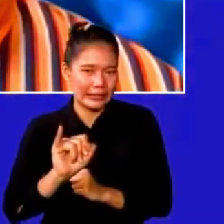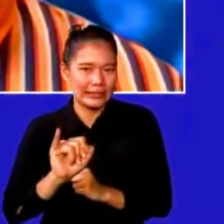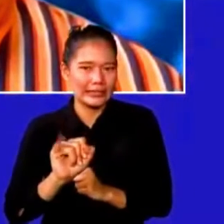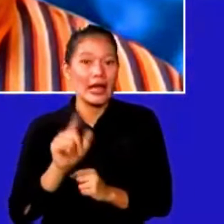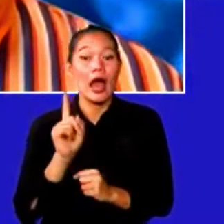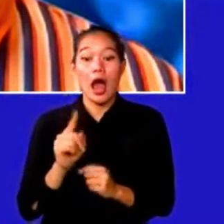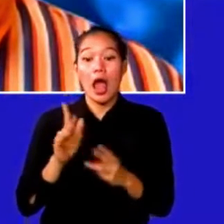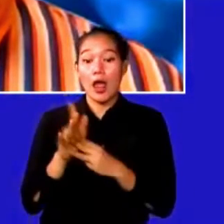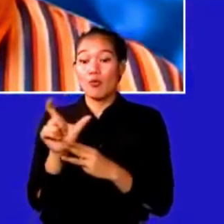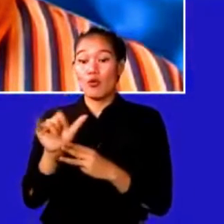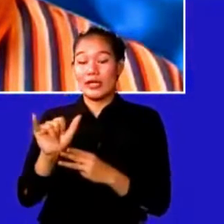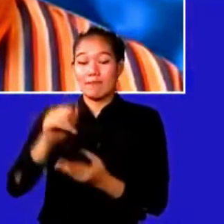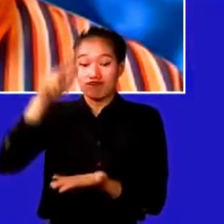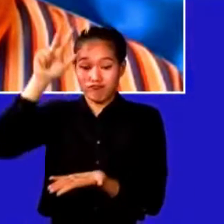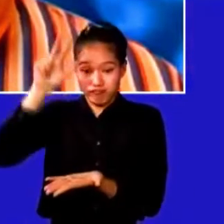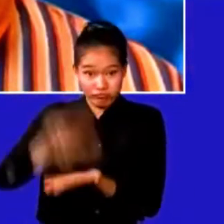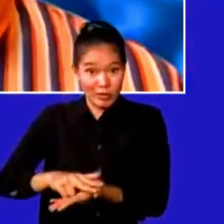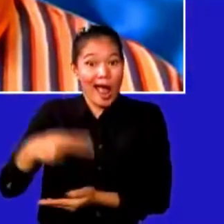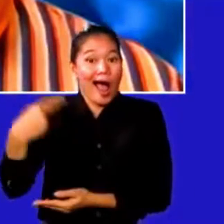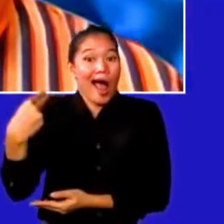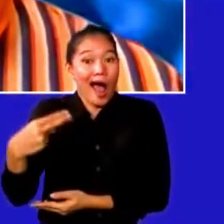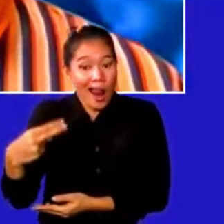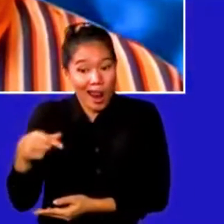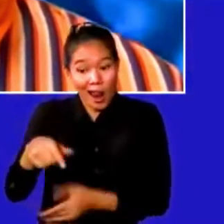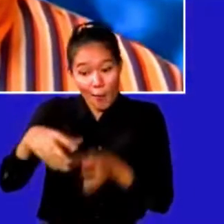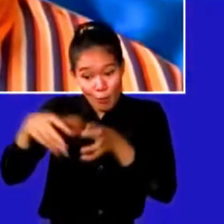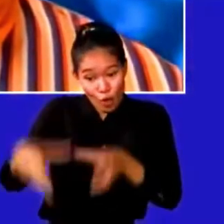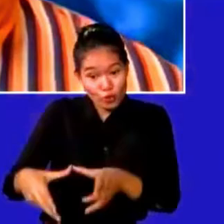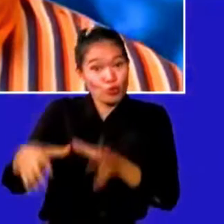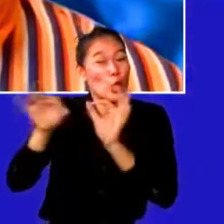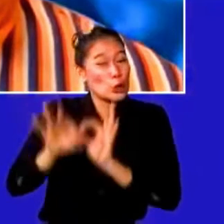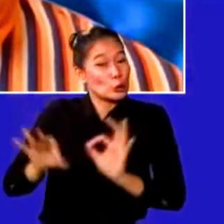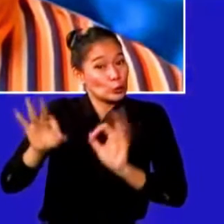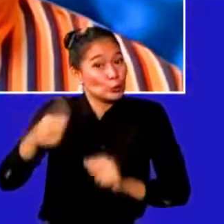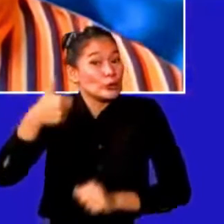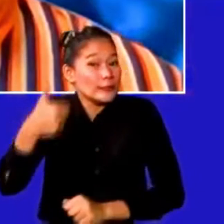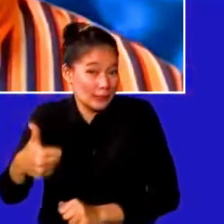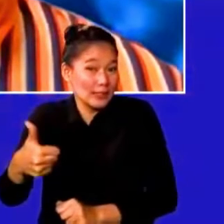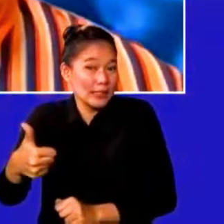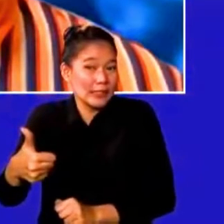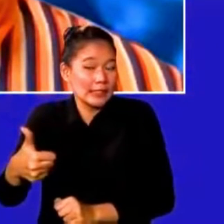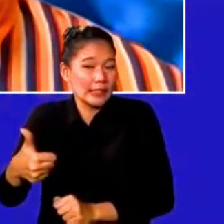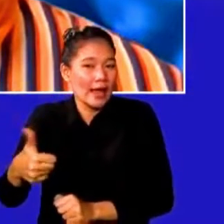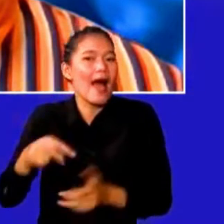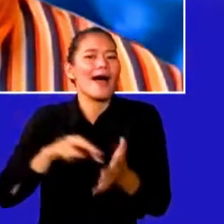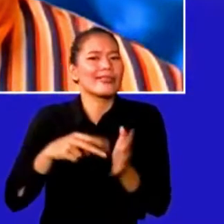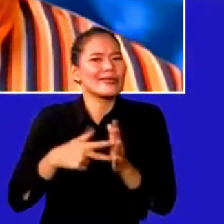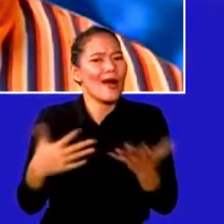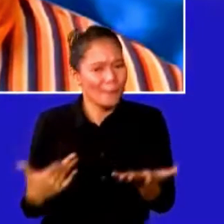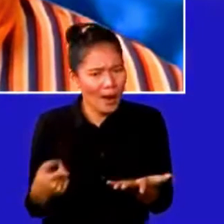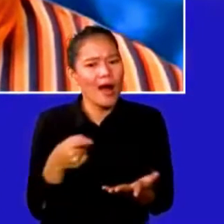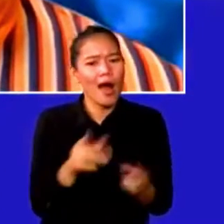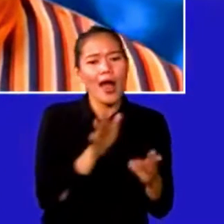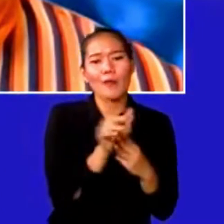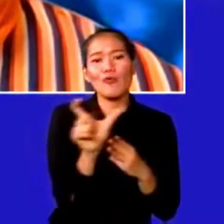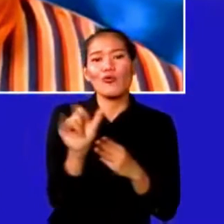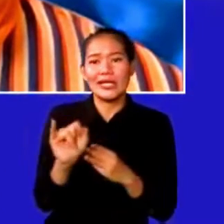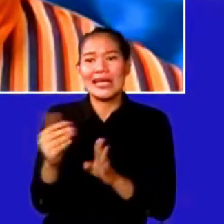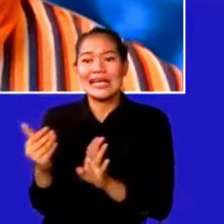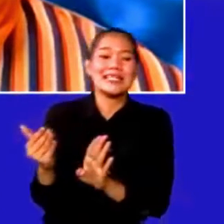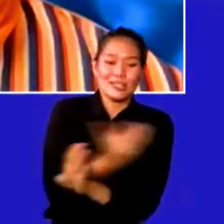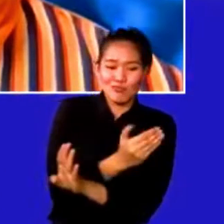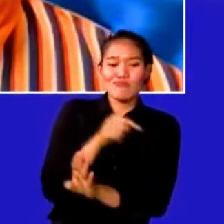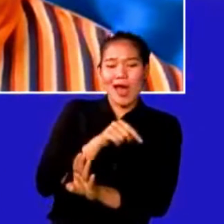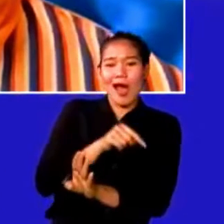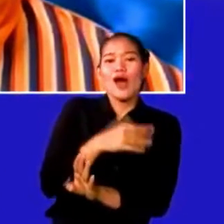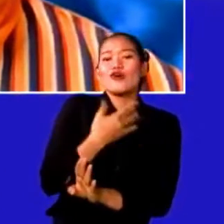menetapkan fatwa tentang kehalalan dan kesucian vaksin produksi novak ini artinya Majelis Ulama Indonesia